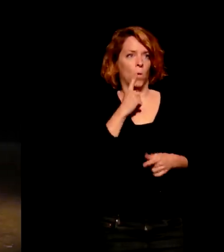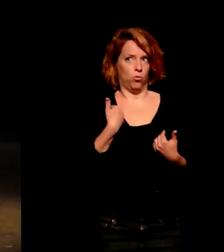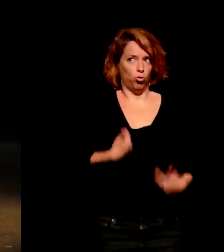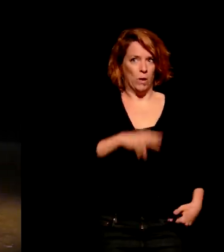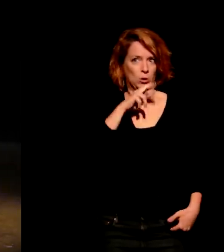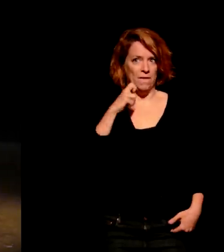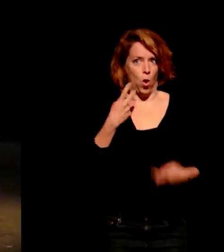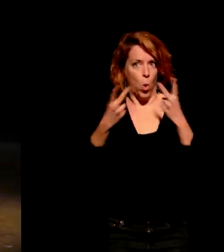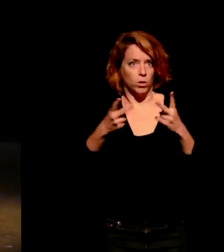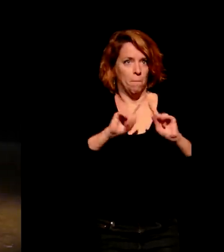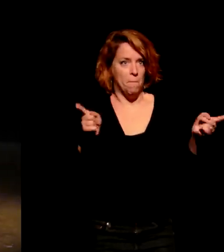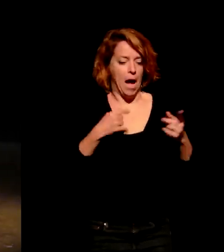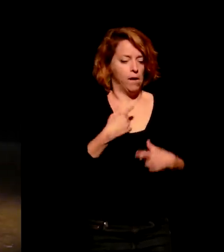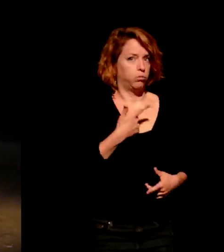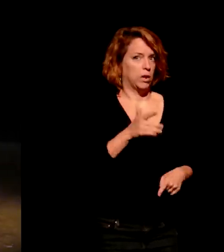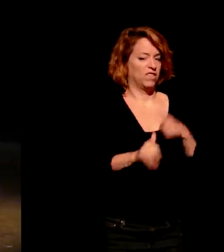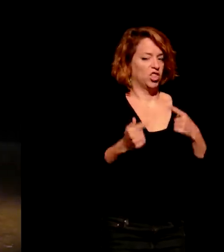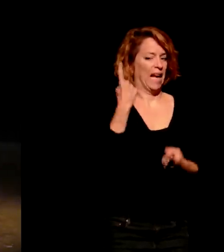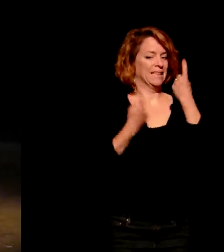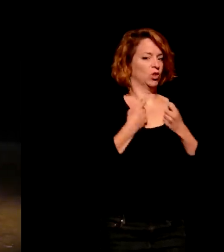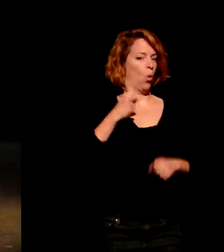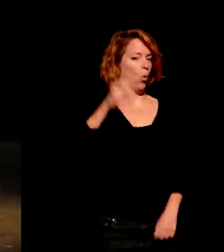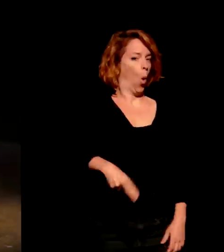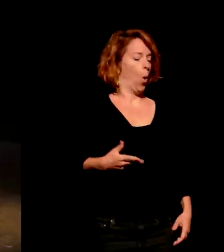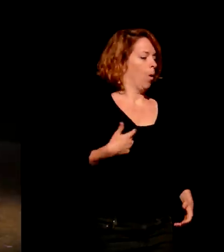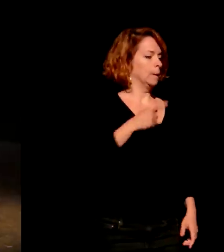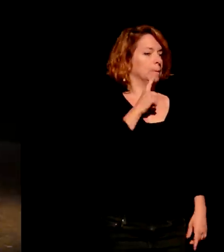pas. Qu'est-ce que je fais? Il me fait chier avec ces questions à la con. »